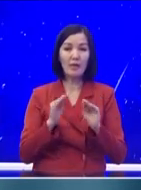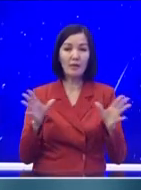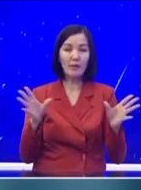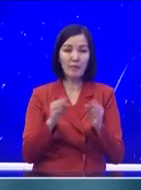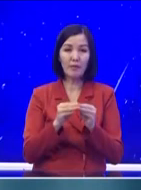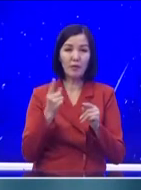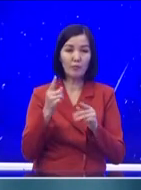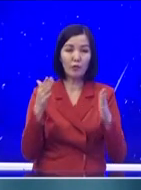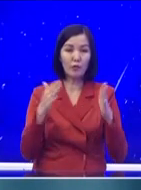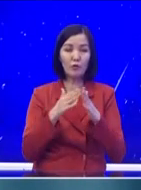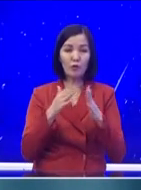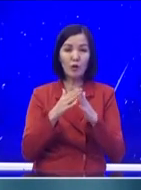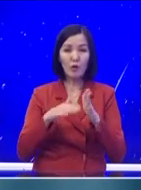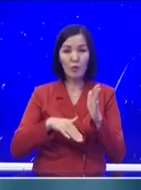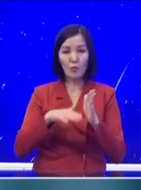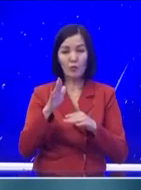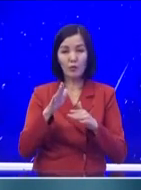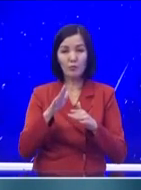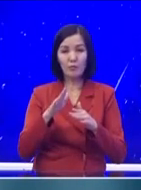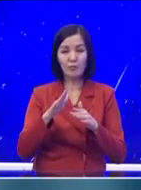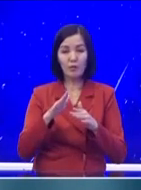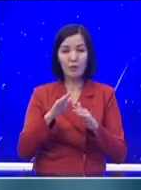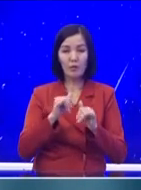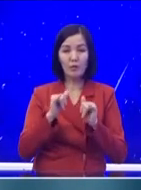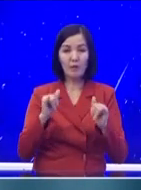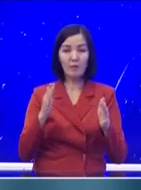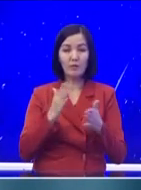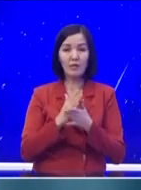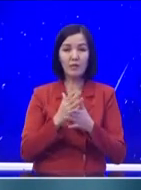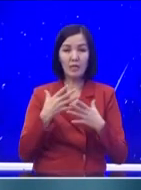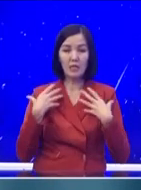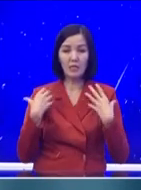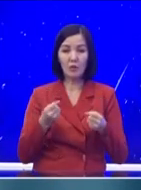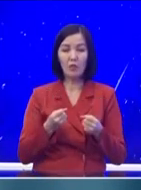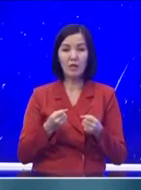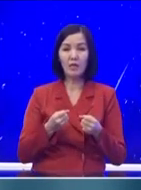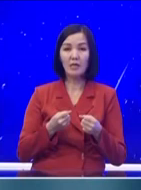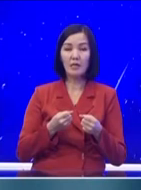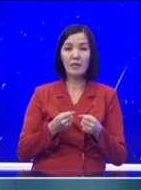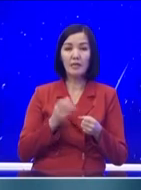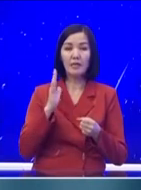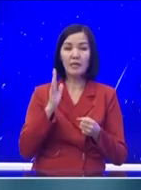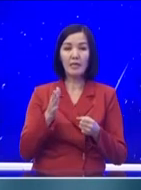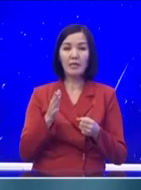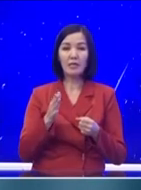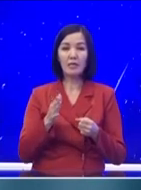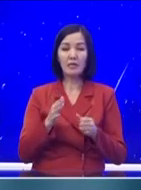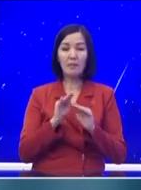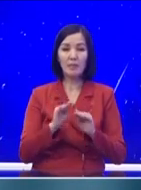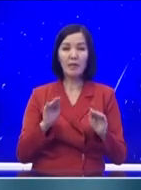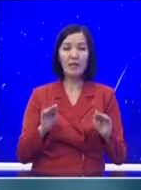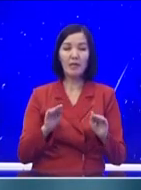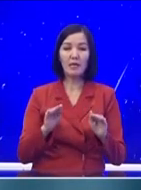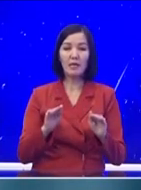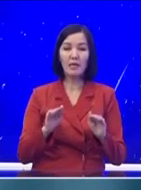бір жерде тәрбиеленіп отыр. Сондықтан бұл кісілердің еңбектері өте зор. Бұл кісілерге осы келешекте осы балалардың қызығын